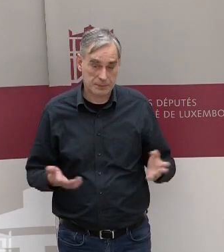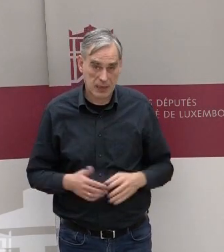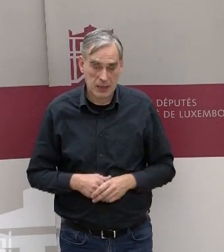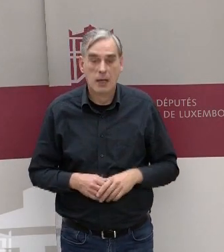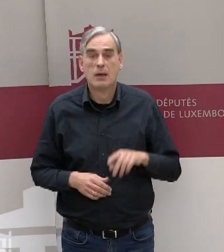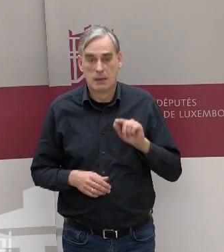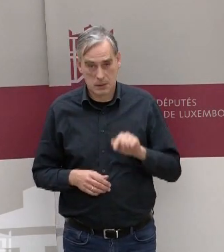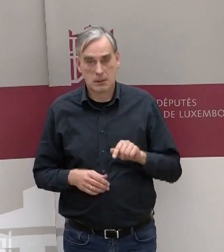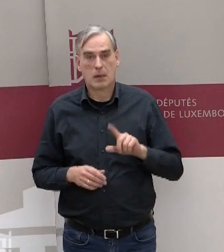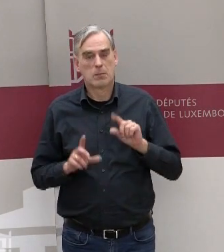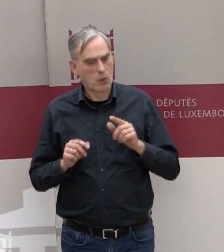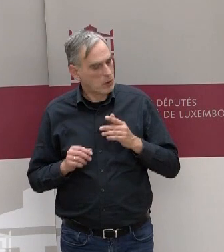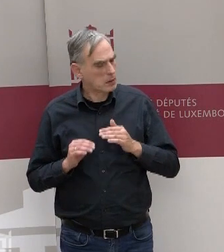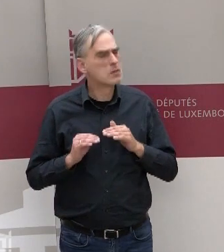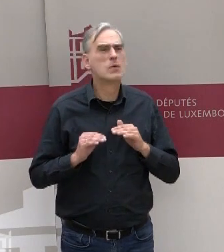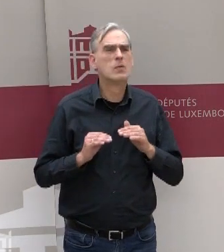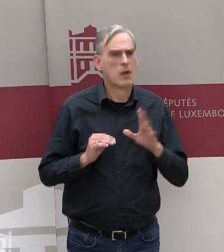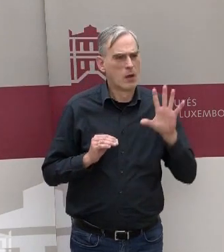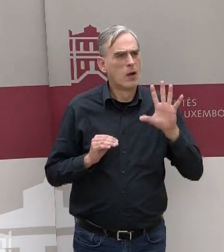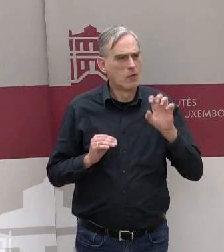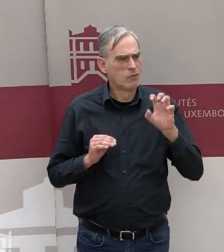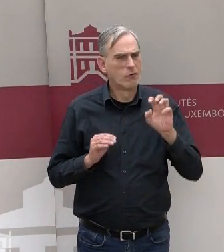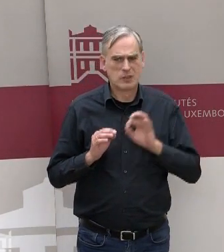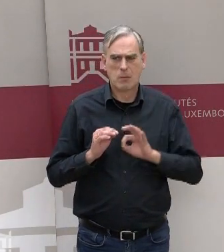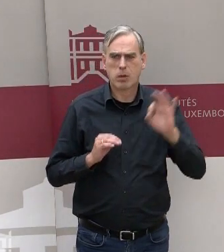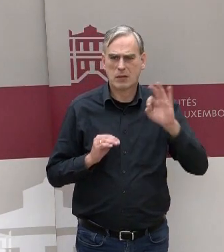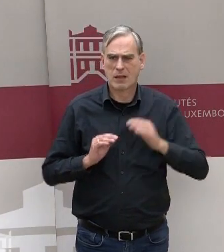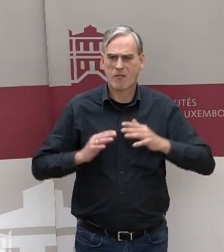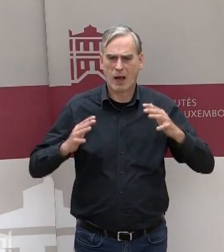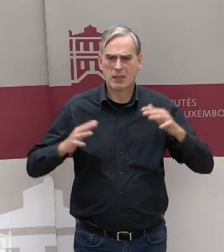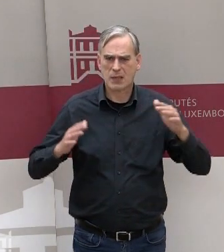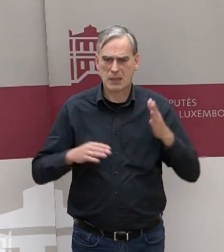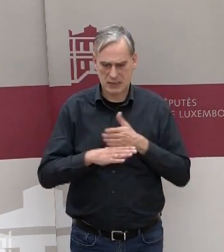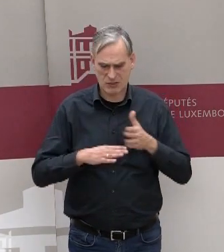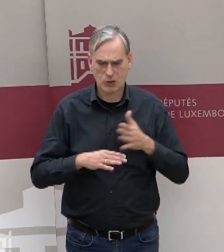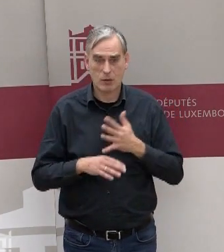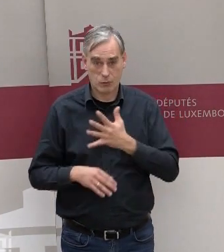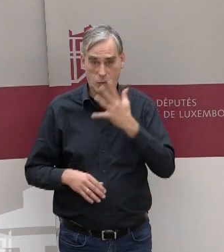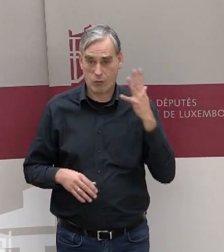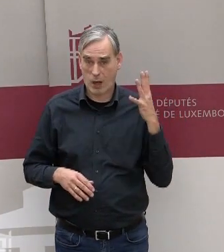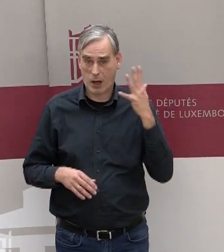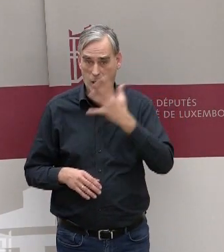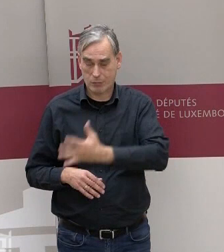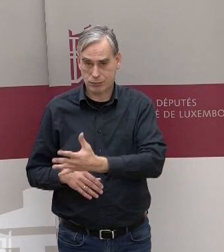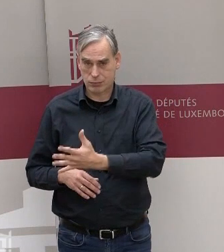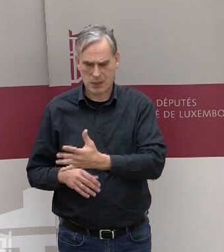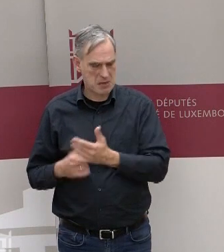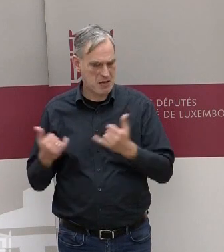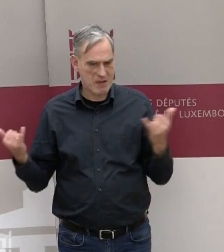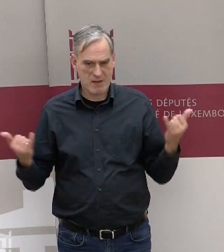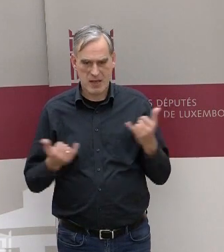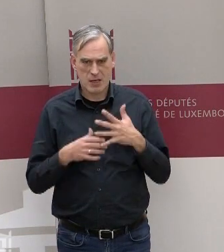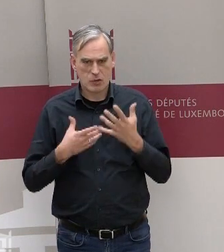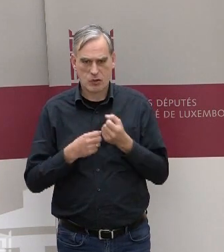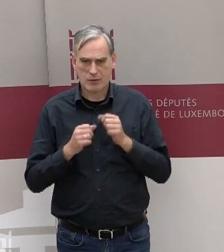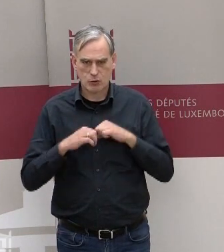50% Croissance auf 5 Jahre. Wie ist das Vergrößerung vom Staat in den Regierungen Bettel 1, dann 2, den Leuten